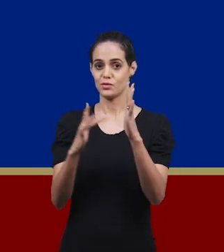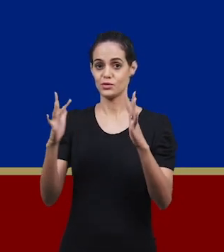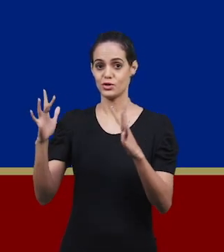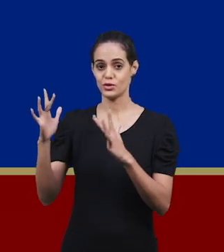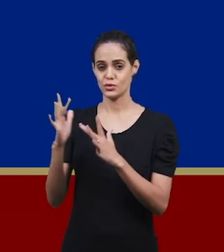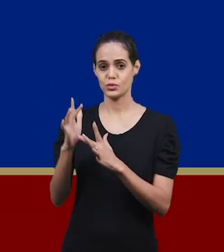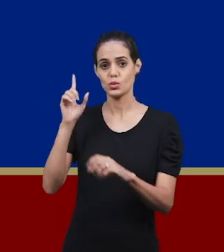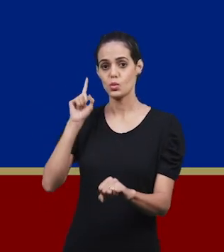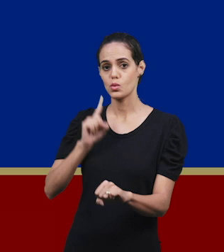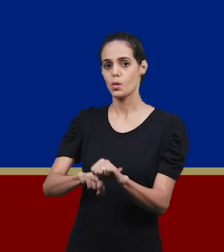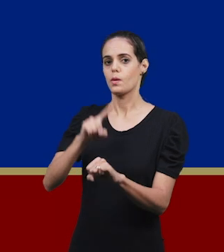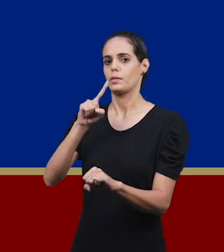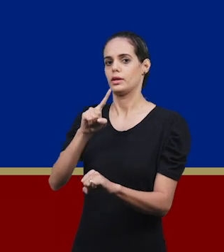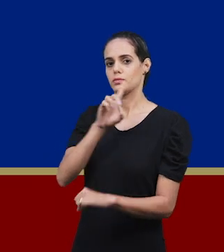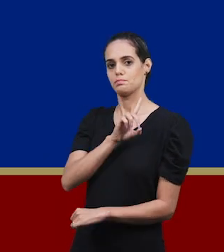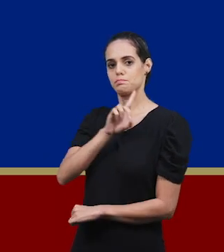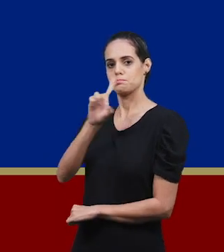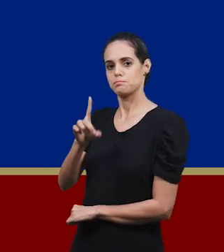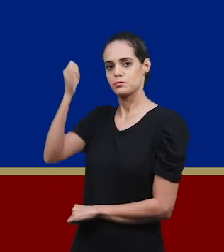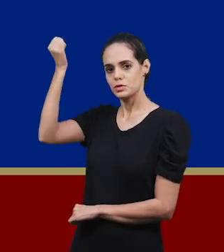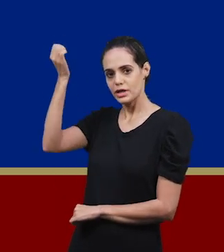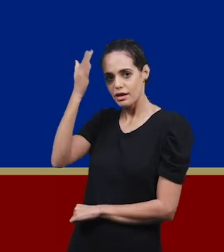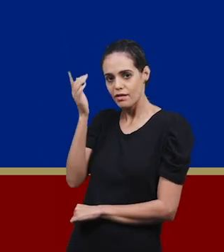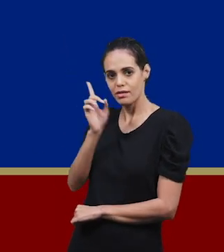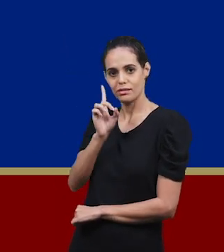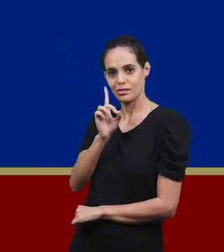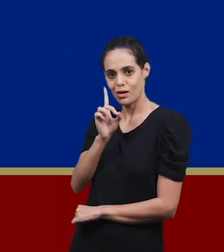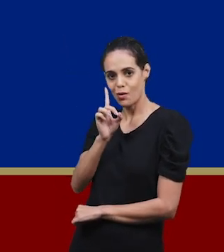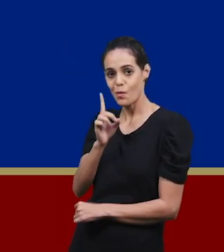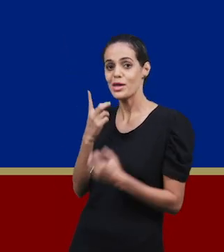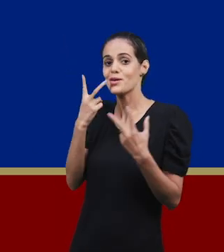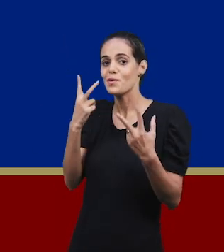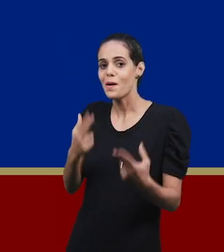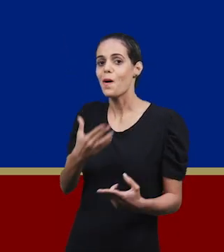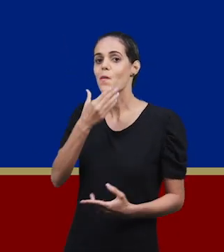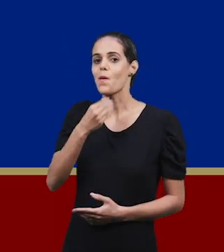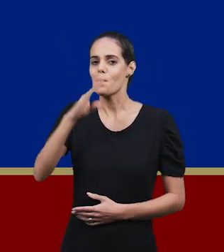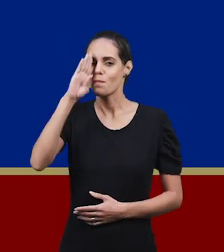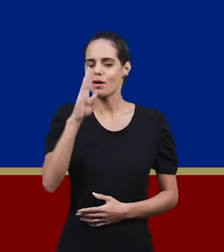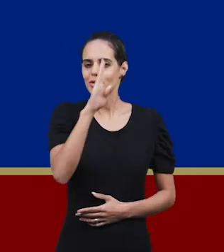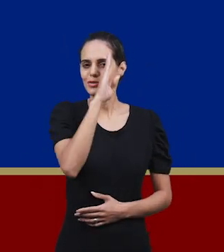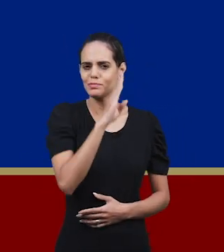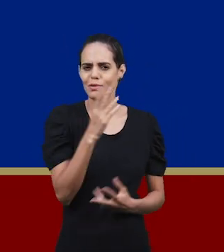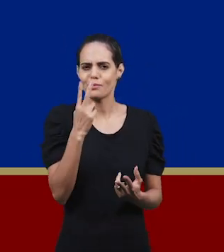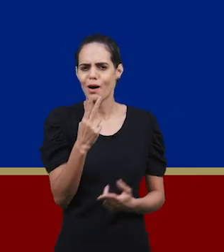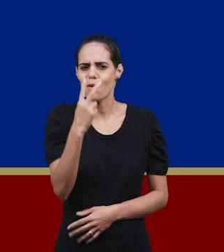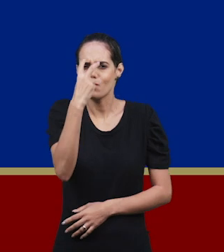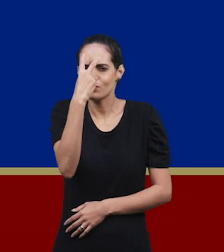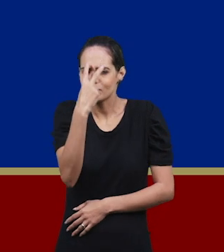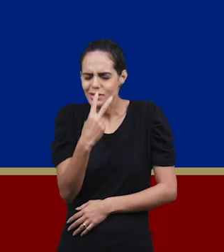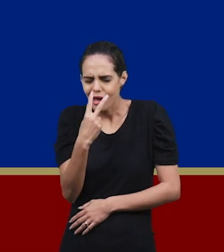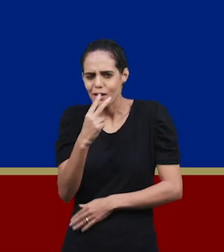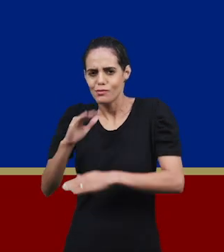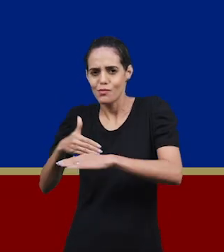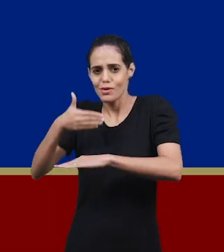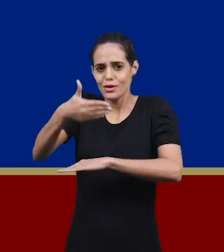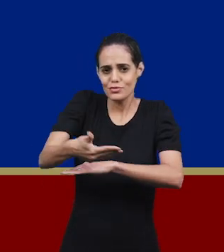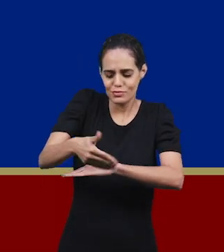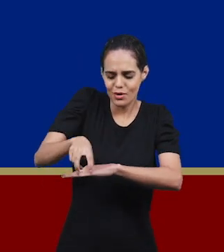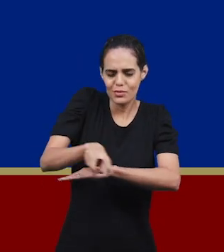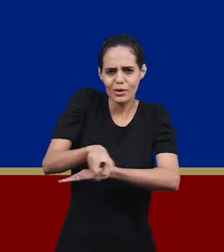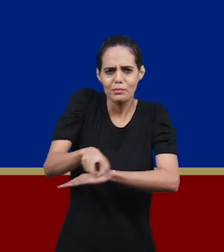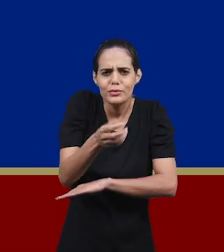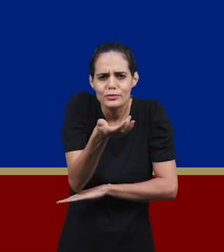Seigneur Jésus ne se révèle pas à l'homme, et il reste comme Bartimée, un aveugle à côté